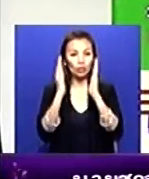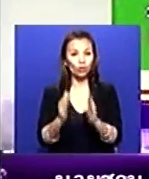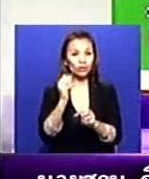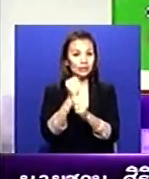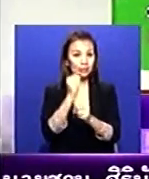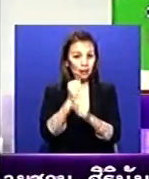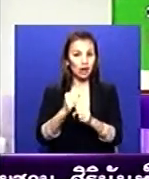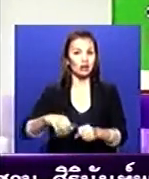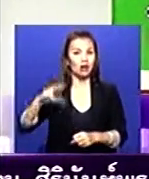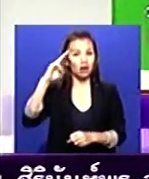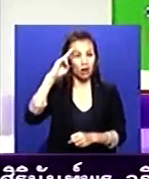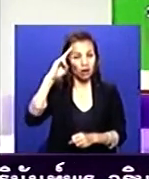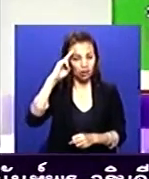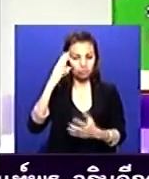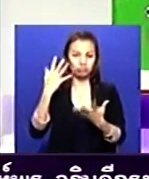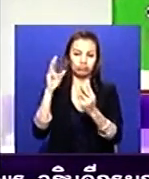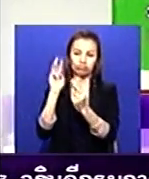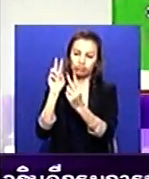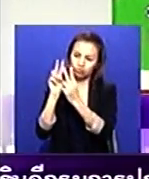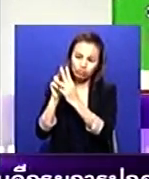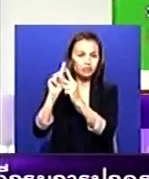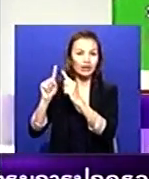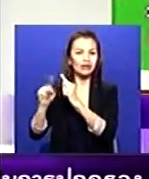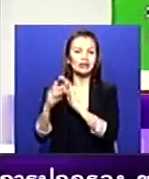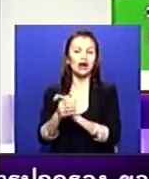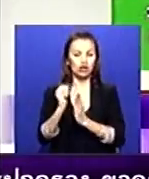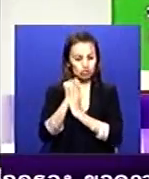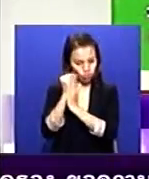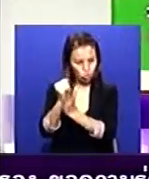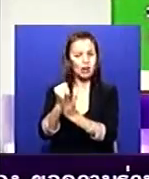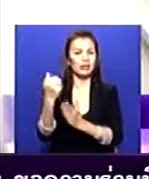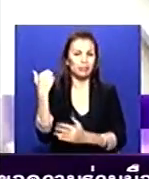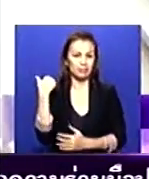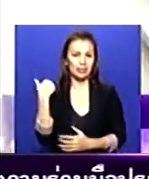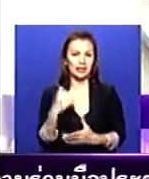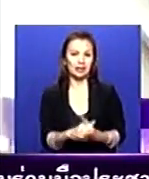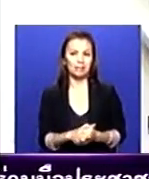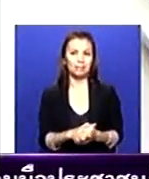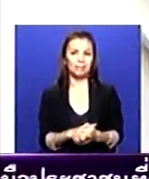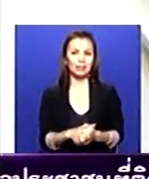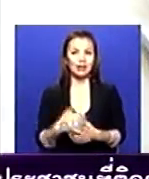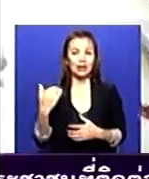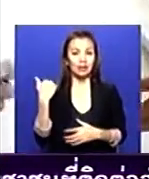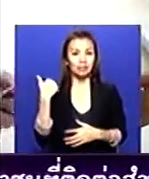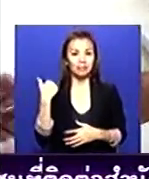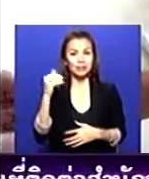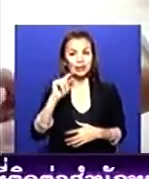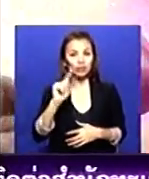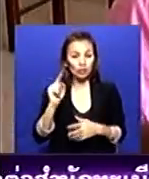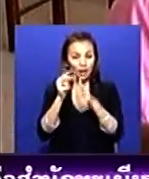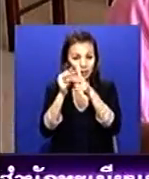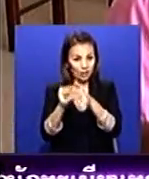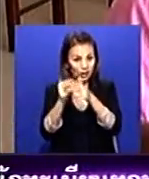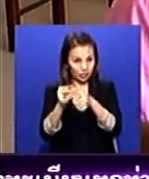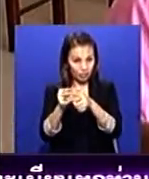และมีลูกเสืออาสากกต.ช่วยเหลือเวลาผู้พิการไปถึงที่หน่วยเลือกตั้งรวมทั้งได้มีการเน้นย้ำกับกร